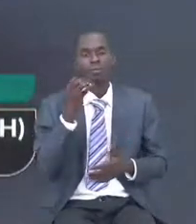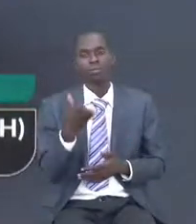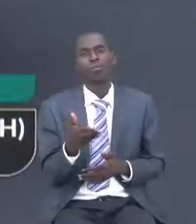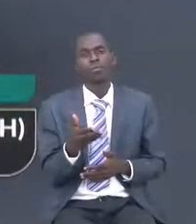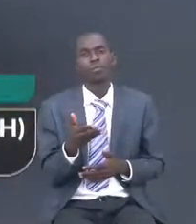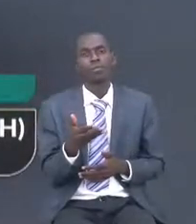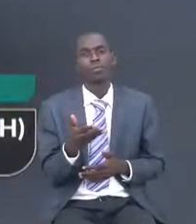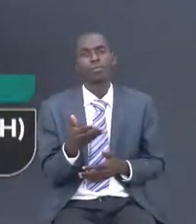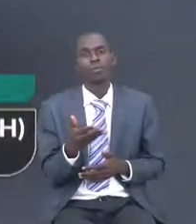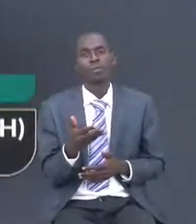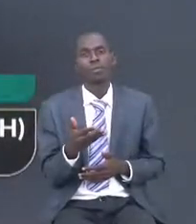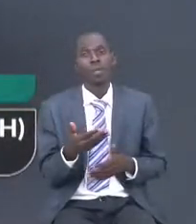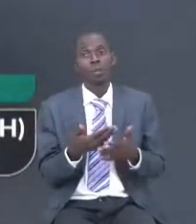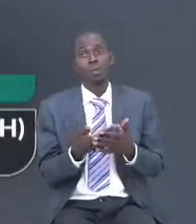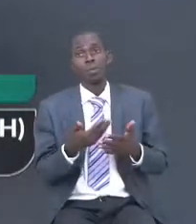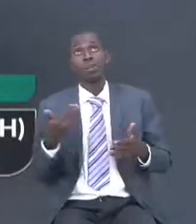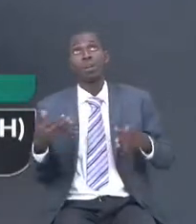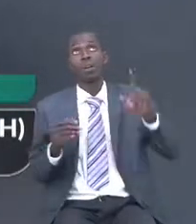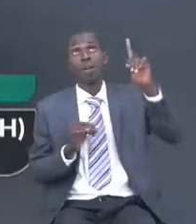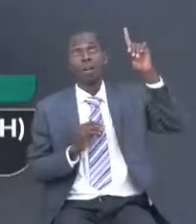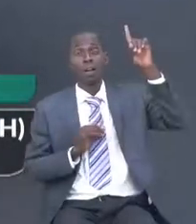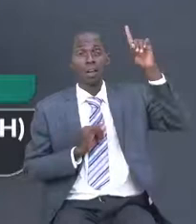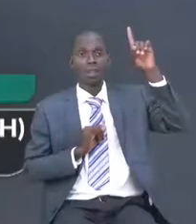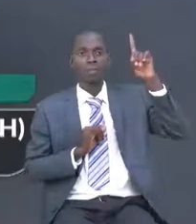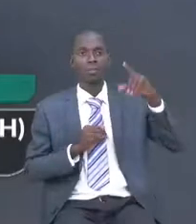verset 5. Il dit,